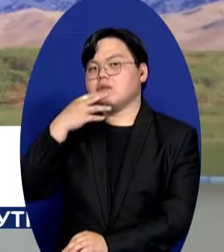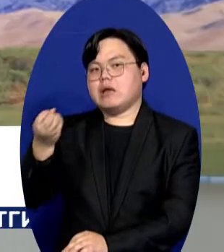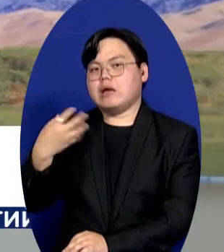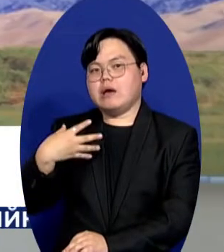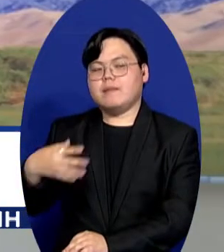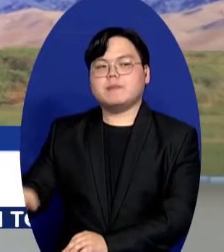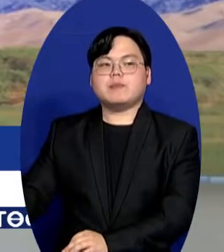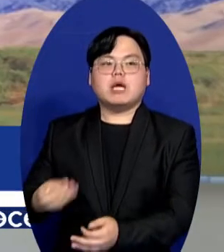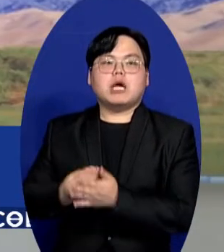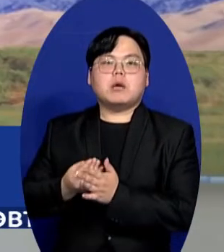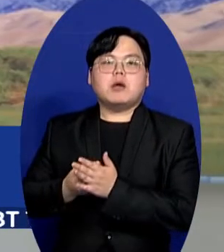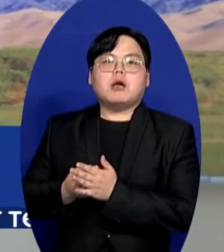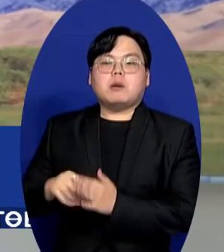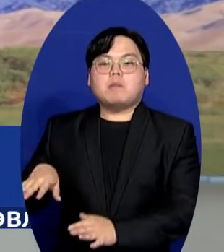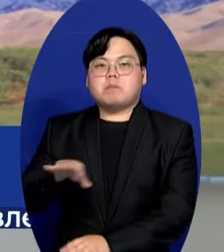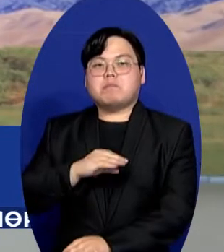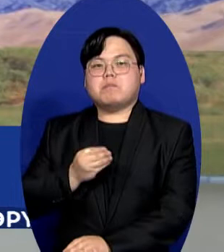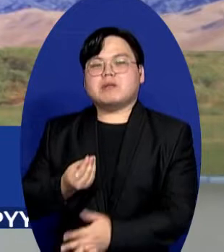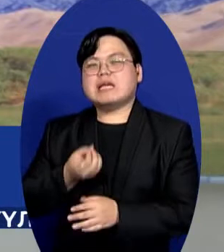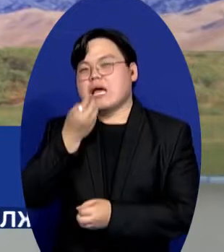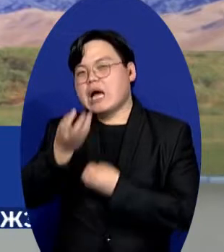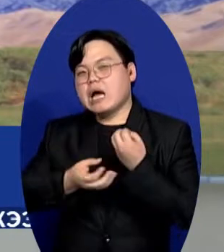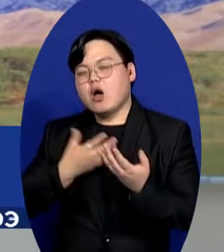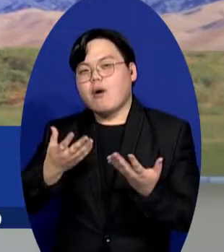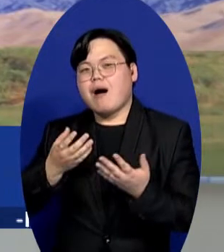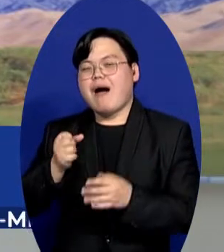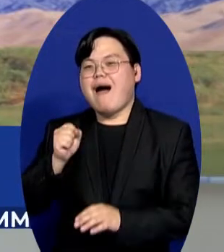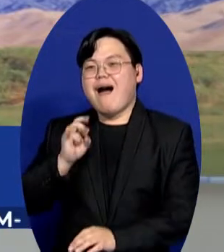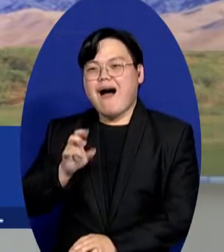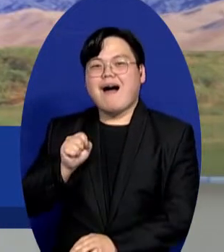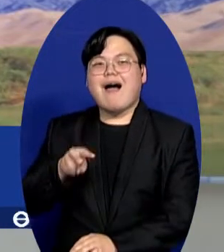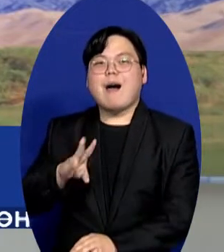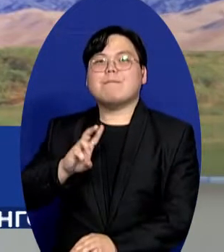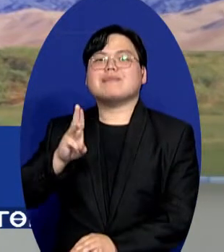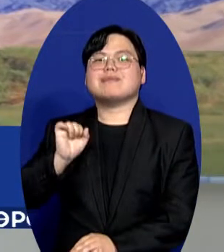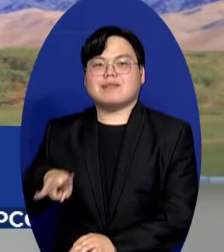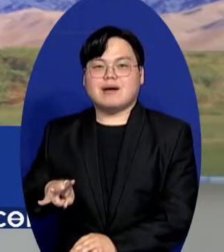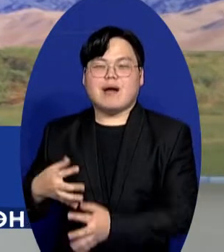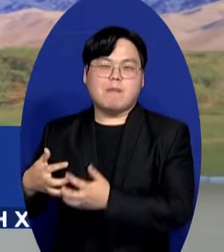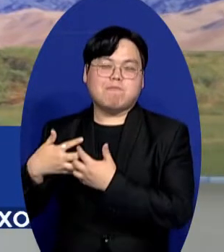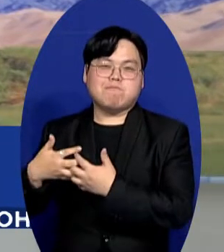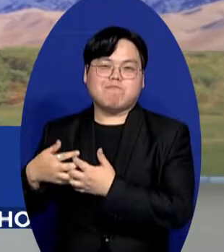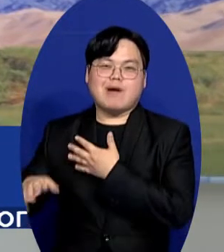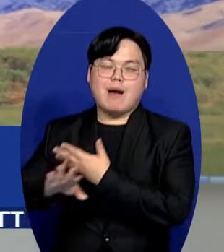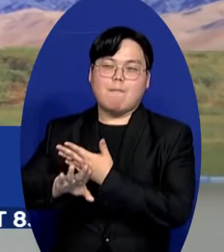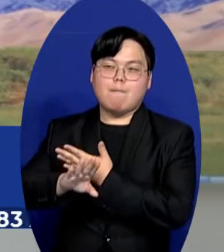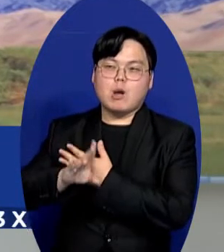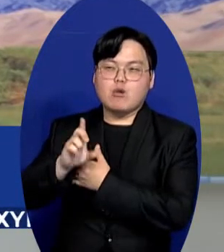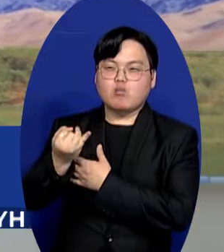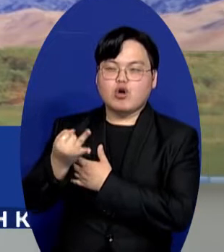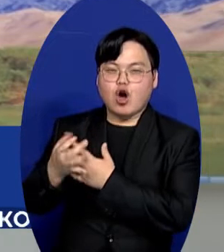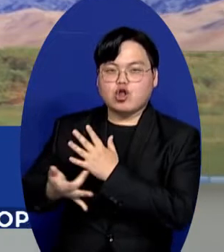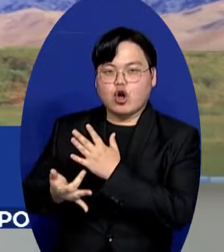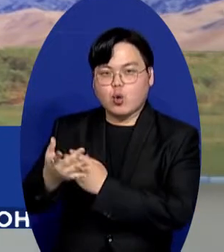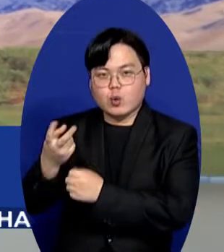одоо бидний яриад байгаа А амтнаас орж байгаа 50% орлогыг тухайн амтныг хамгаалах биотехнологийн арга хэмжээ авах,